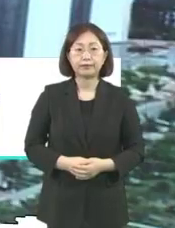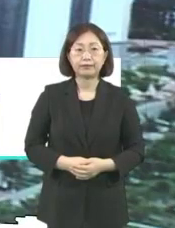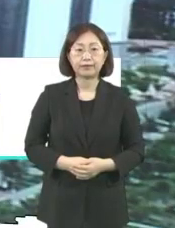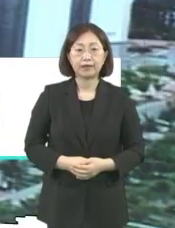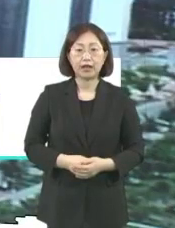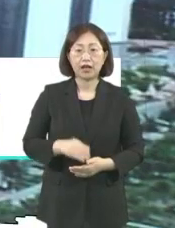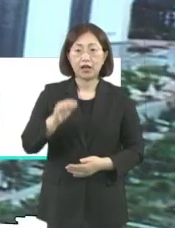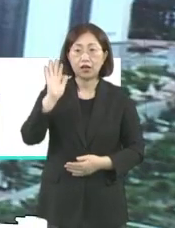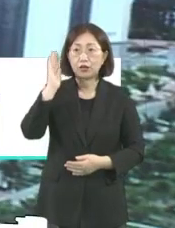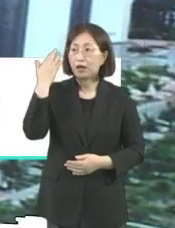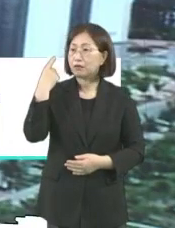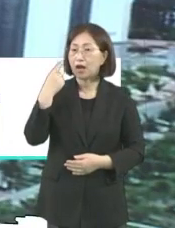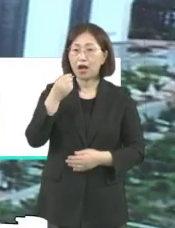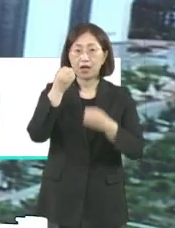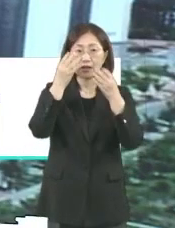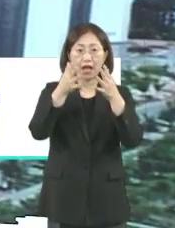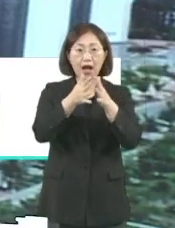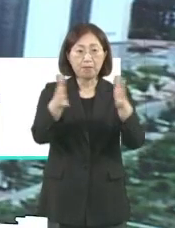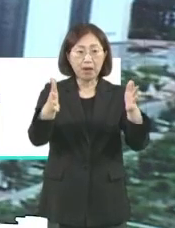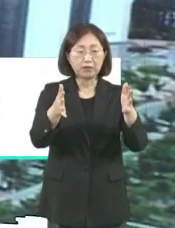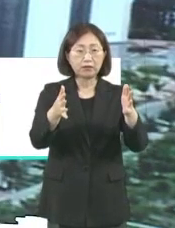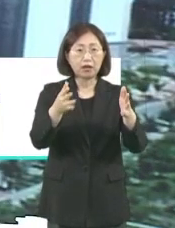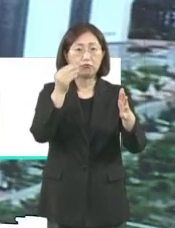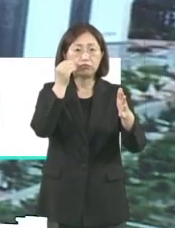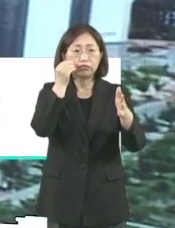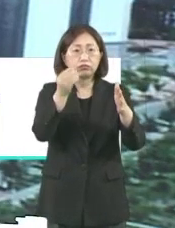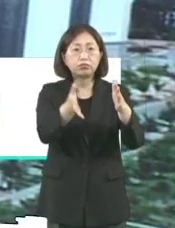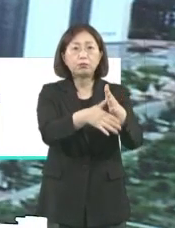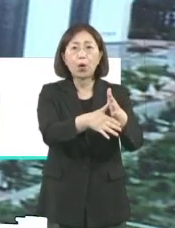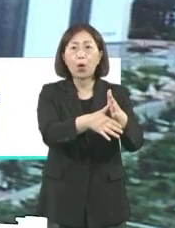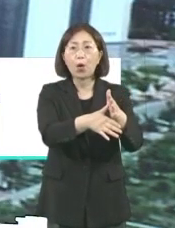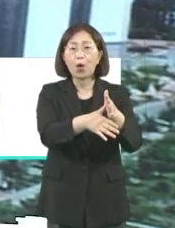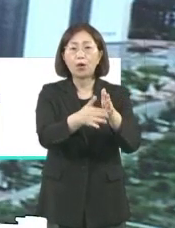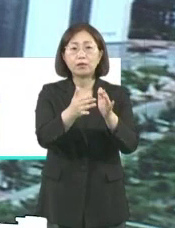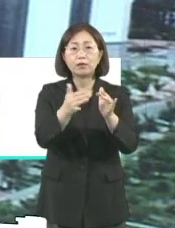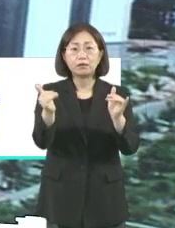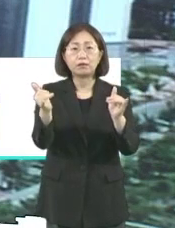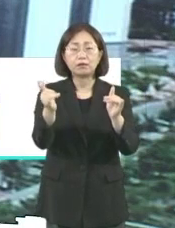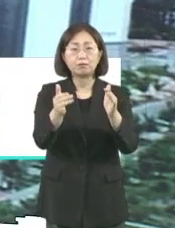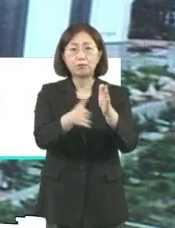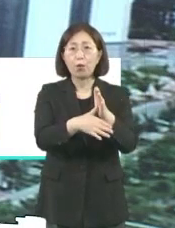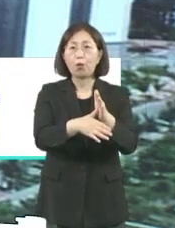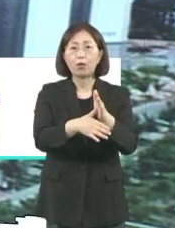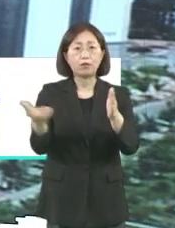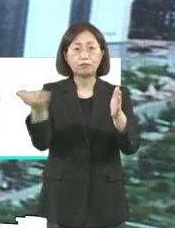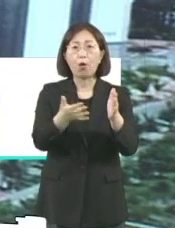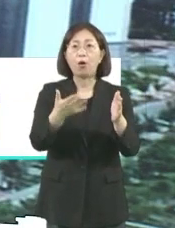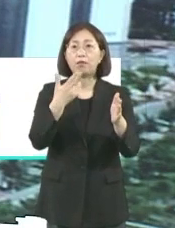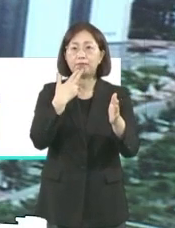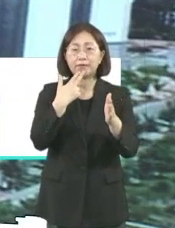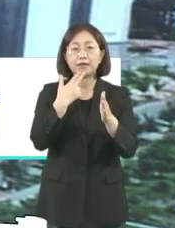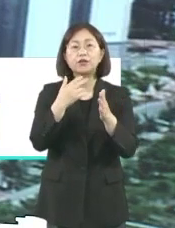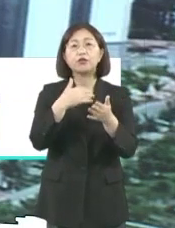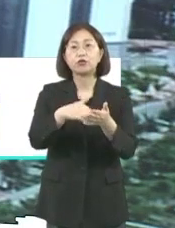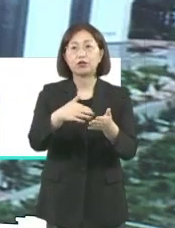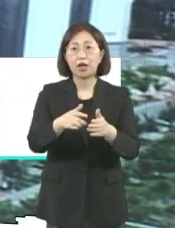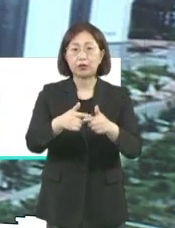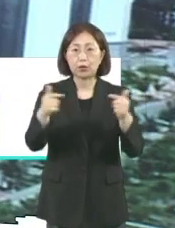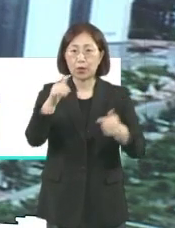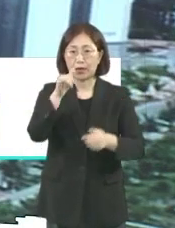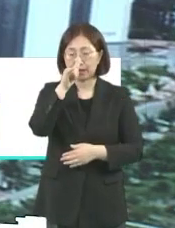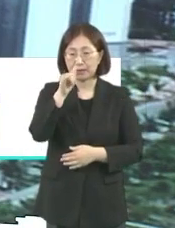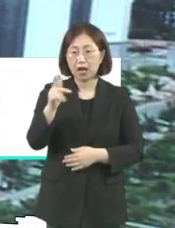최근 새 아파트에 집을 비워둔 가고 이른바 빈 집들이 늘고 있습니다 대출 규제와 금리 인상과 맞물려